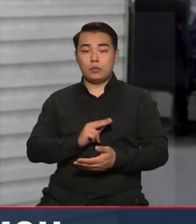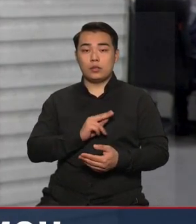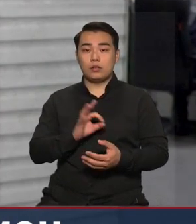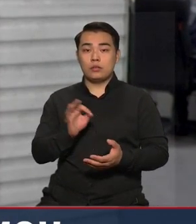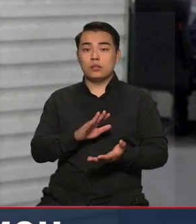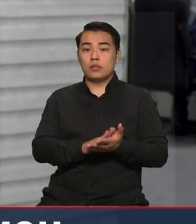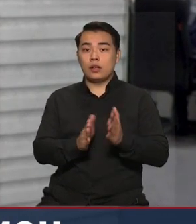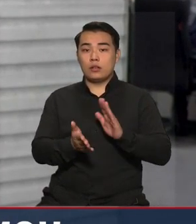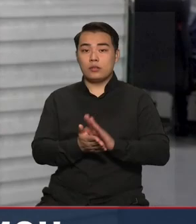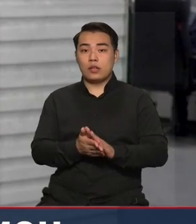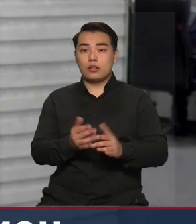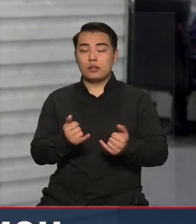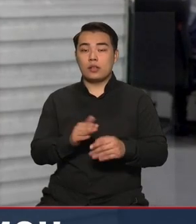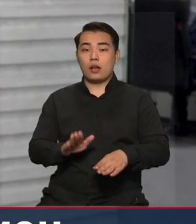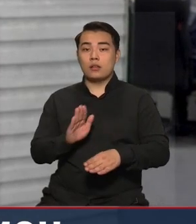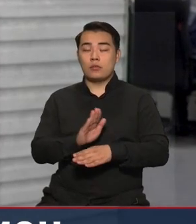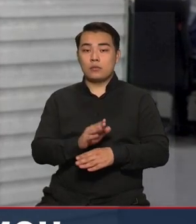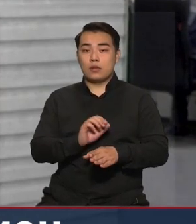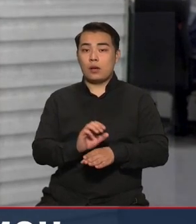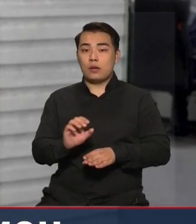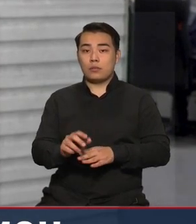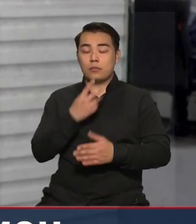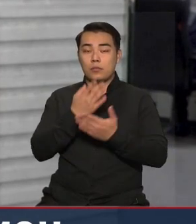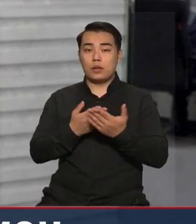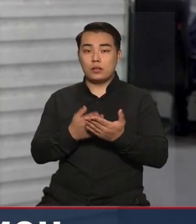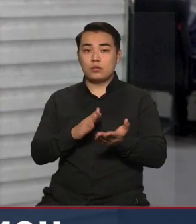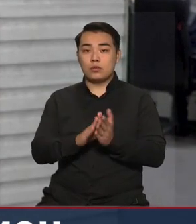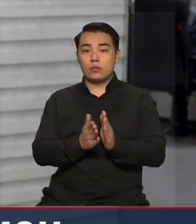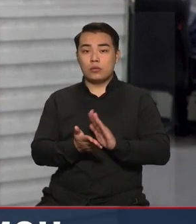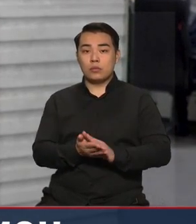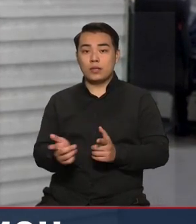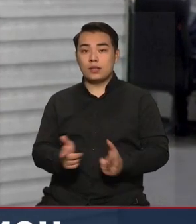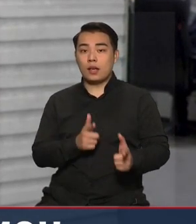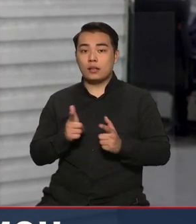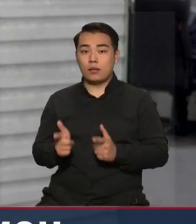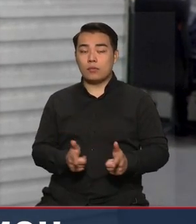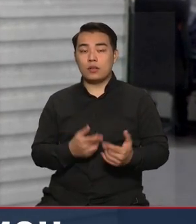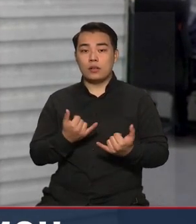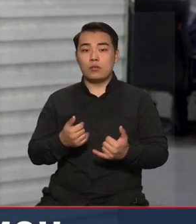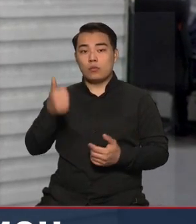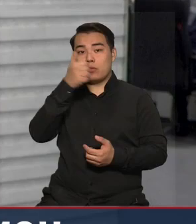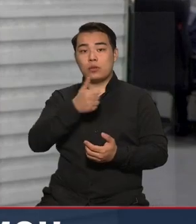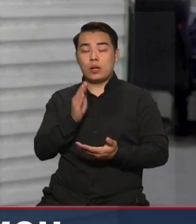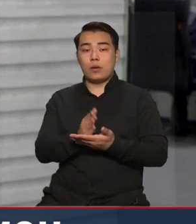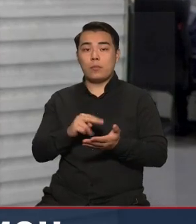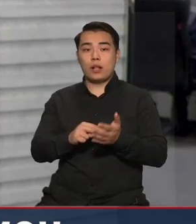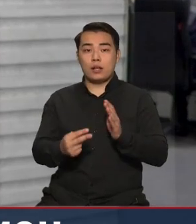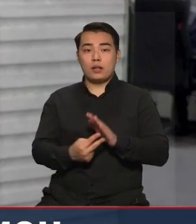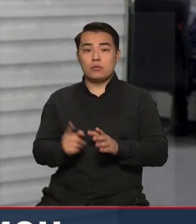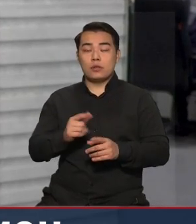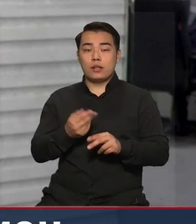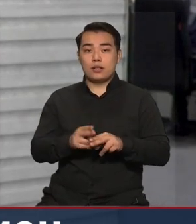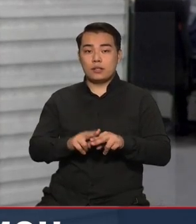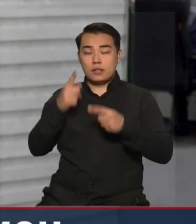заключению договоров на поставку оборудования, которое долгого исполнения, которое изготавливается в течение года. Поэтому мы планируем, что данное